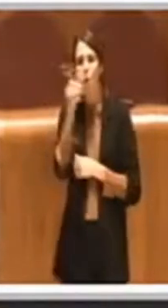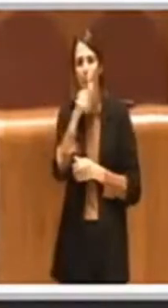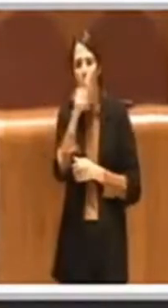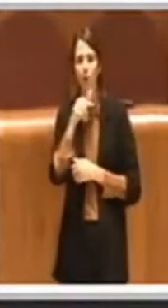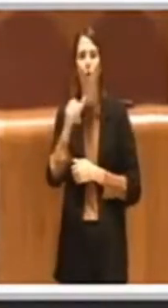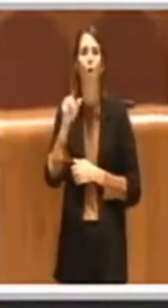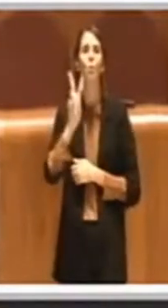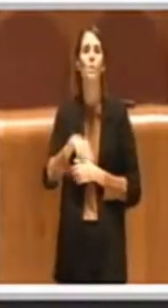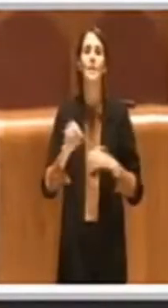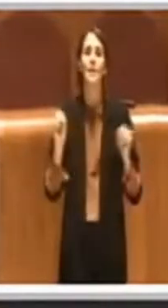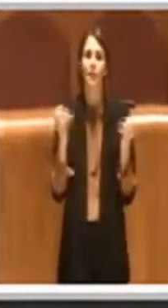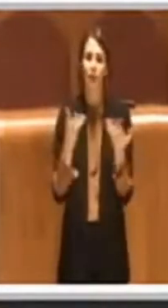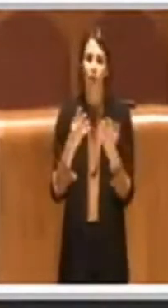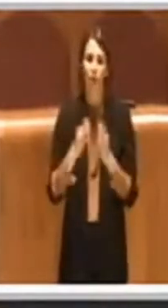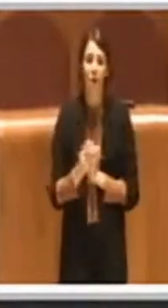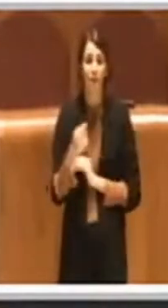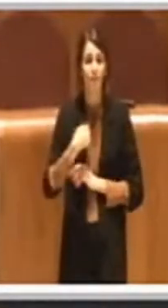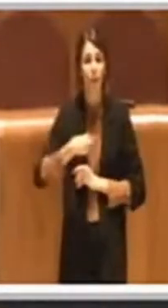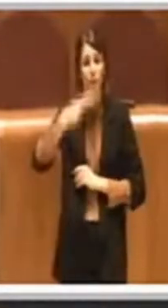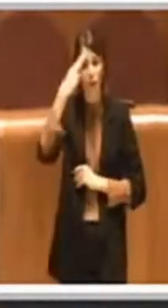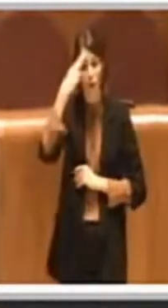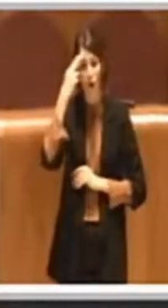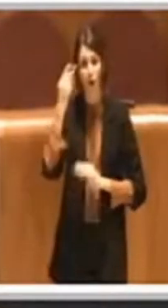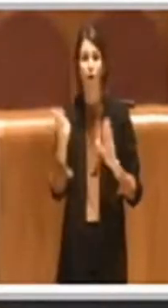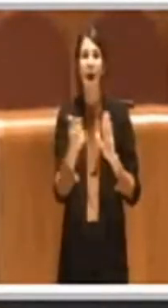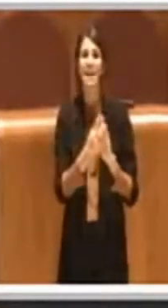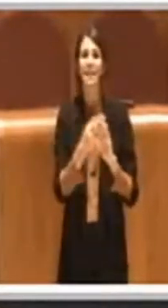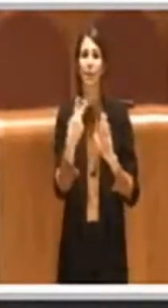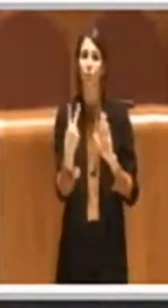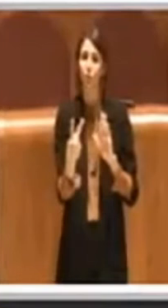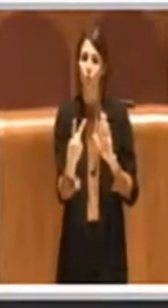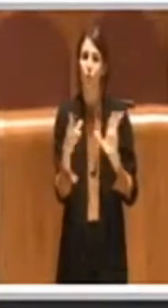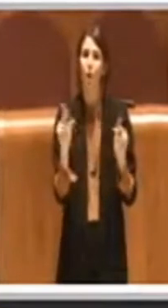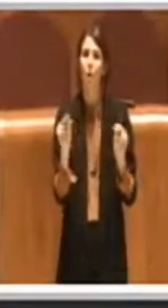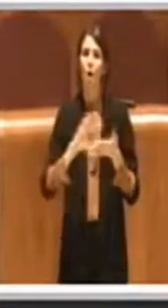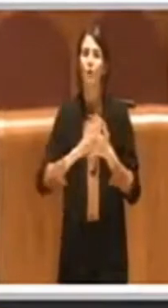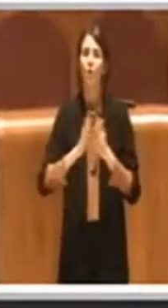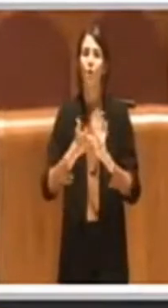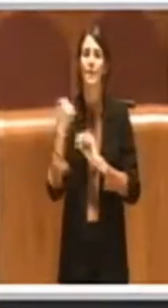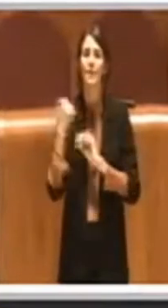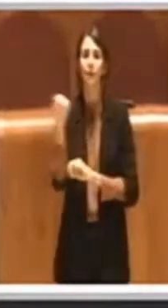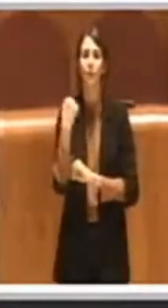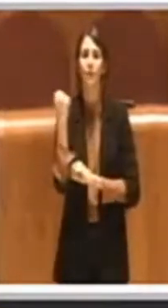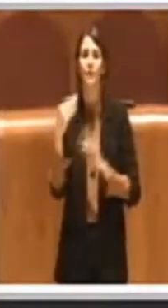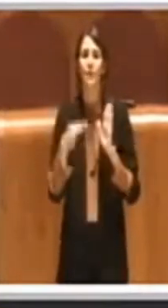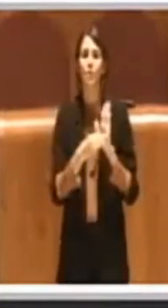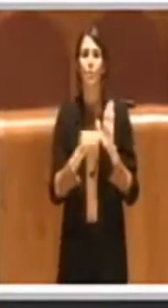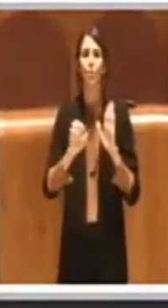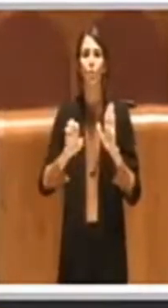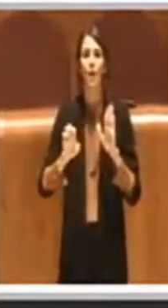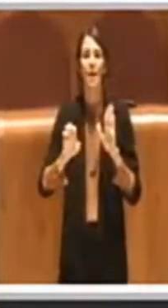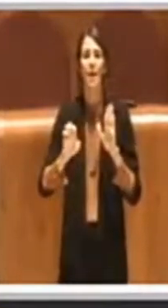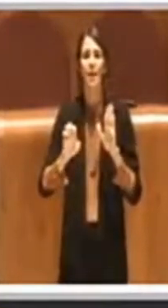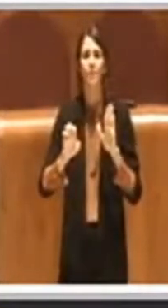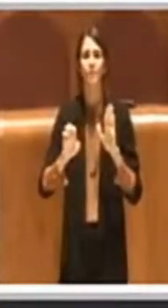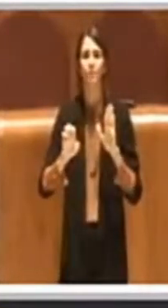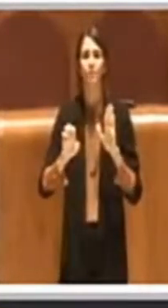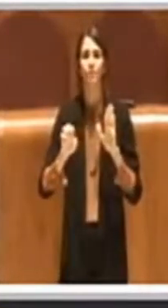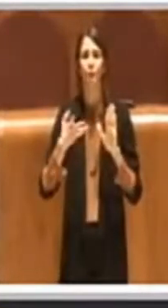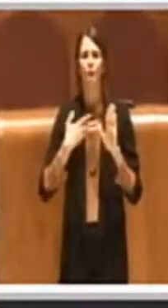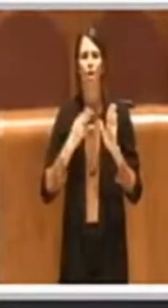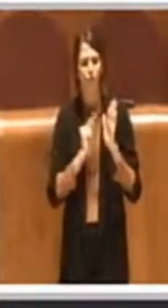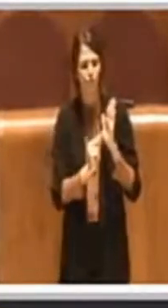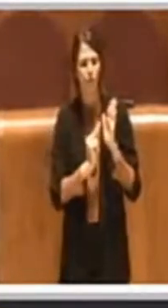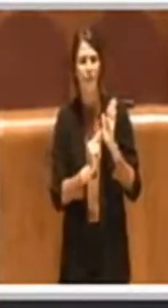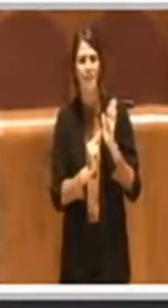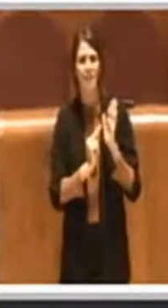al all'articolo 2 del nuovo contratto di servizio al punto è n è indicato